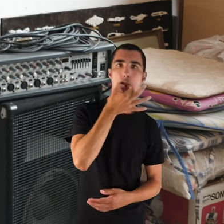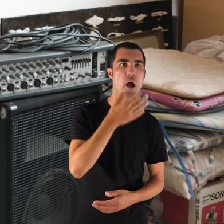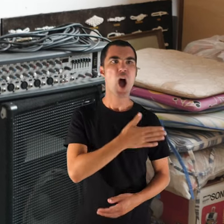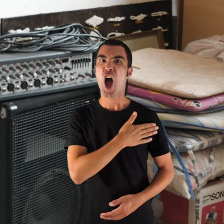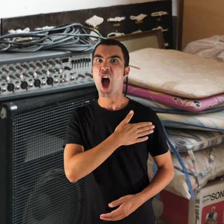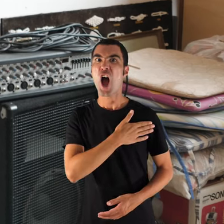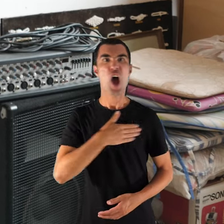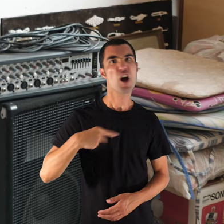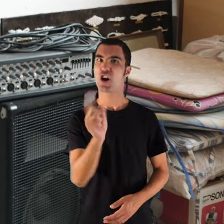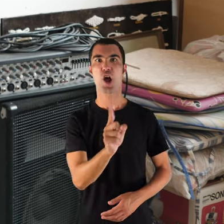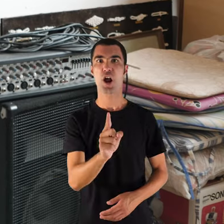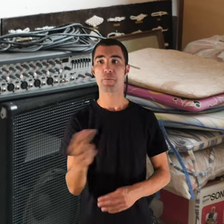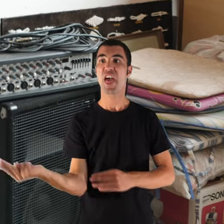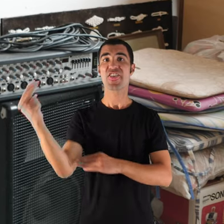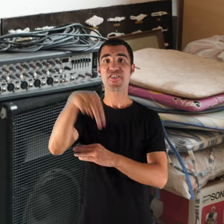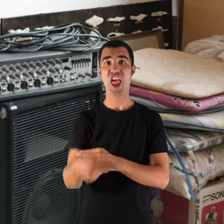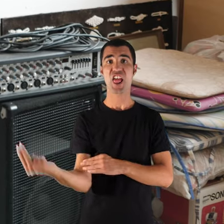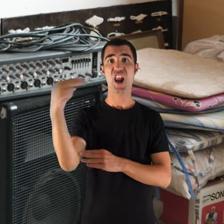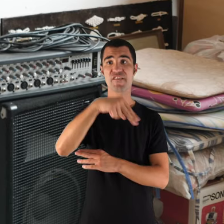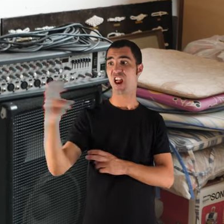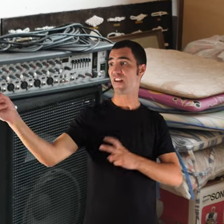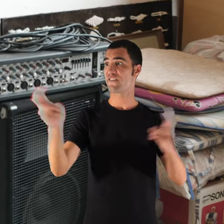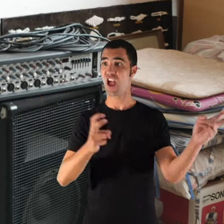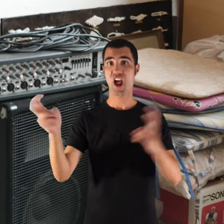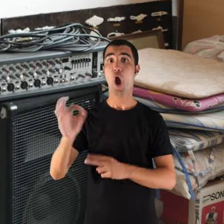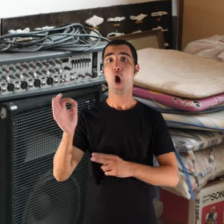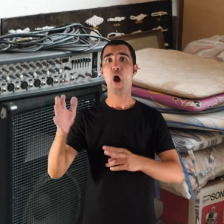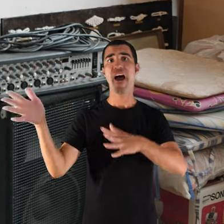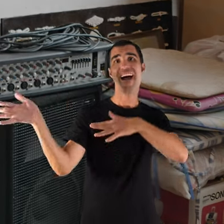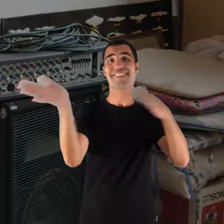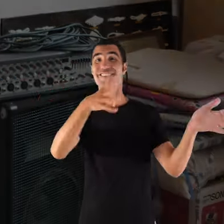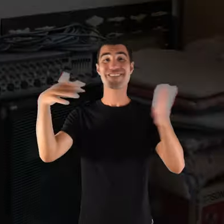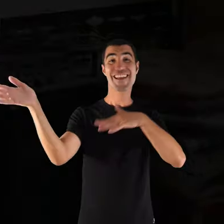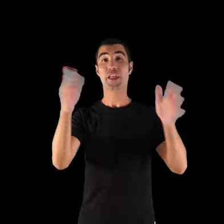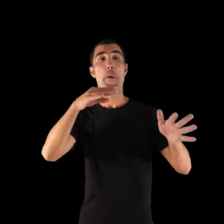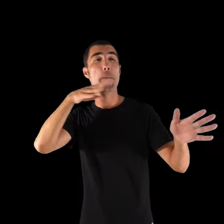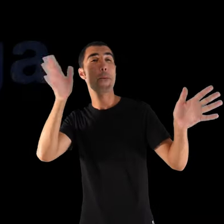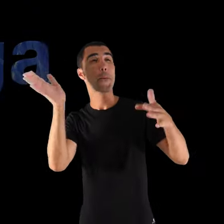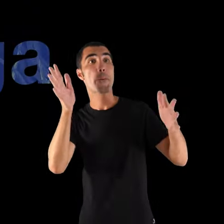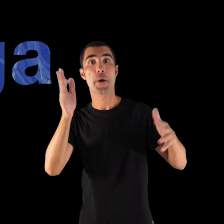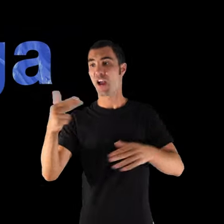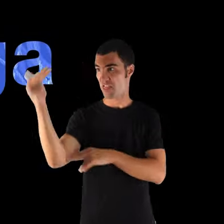cantassin ni xiulassin perquè deia que feien venir dofins.